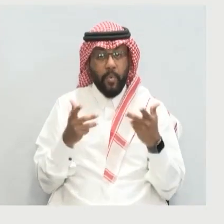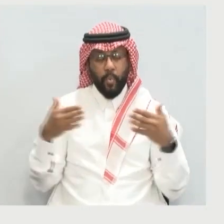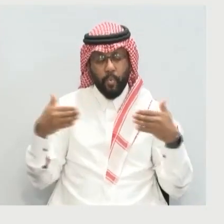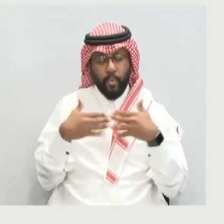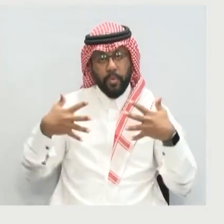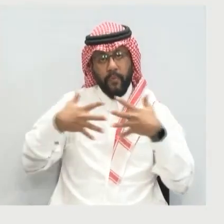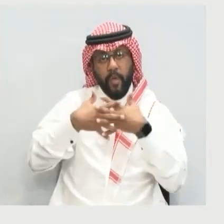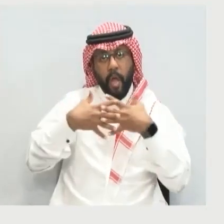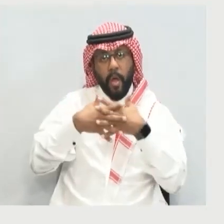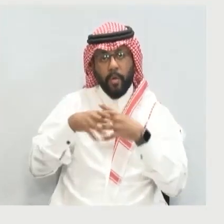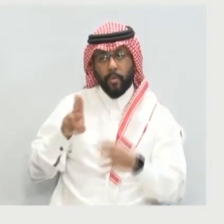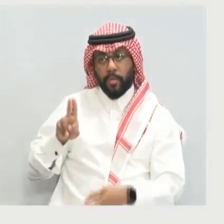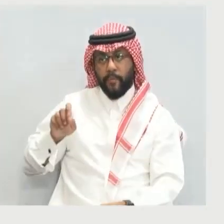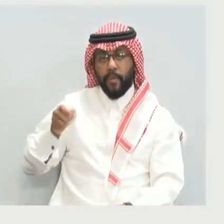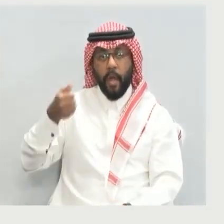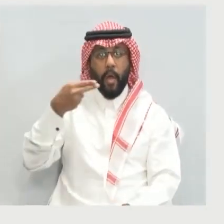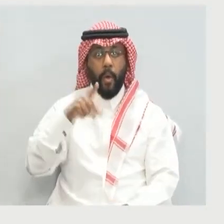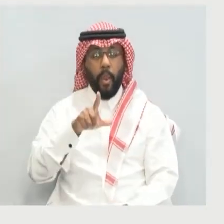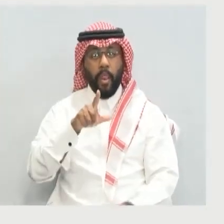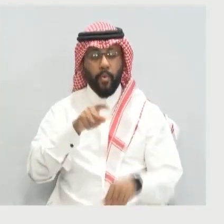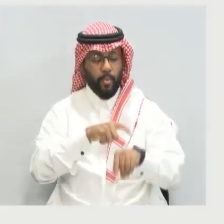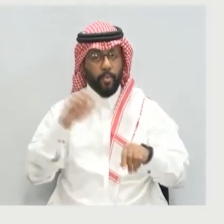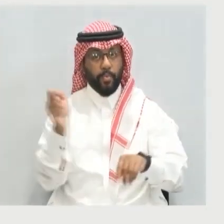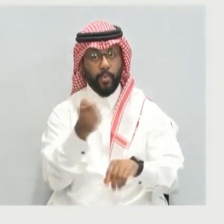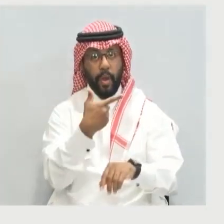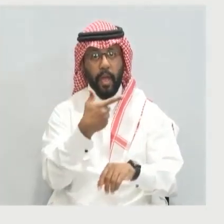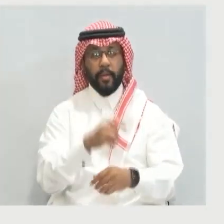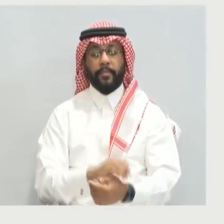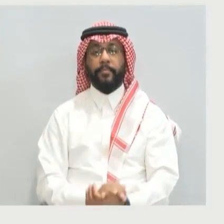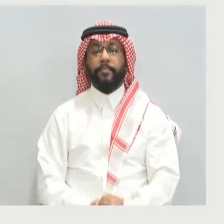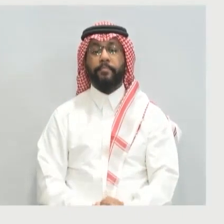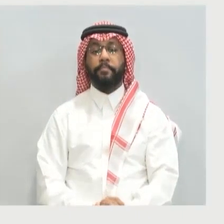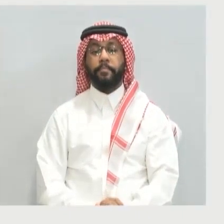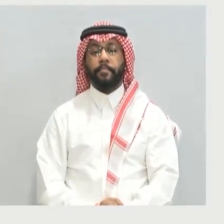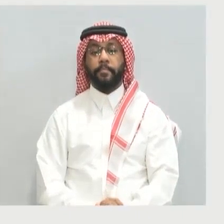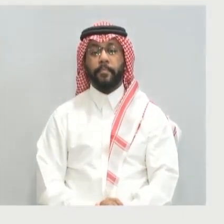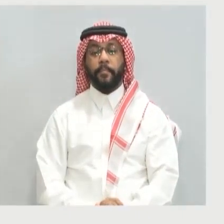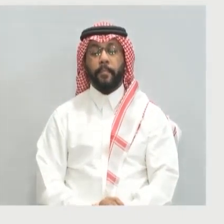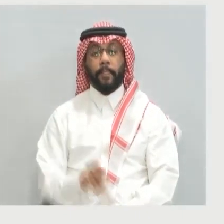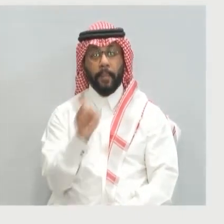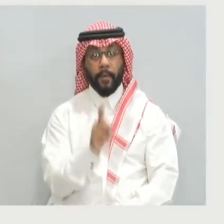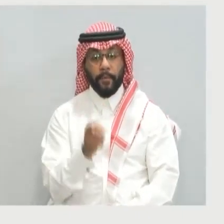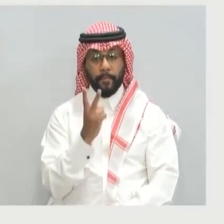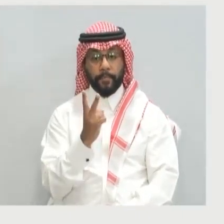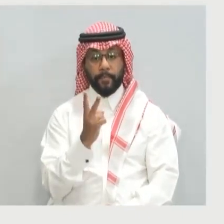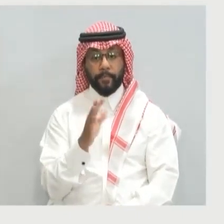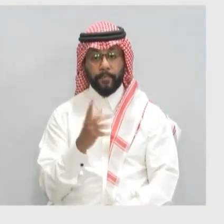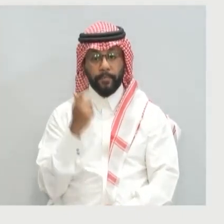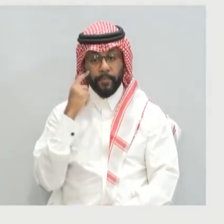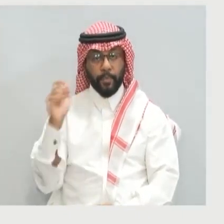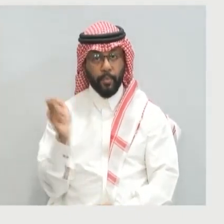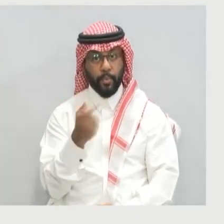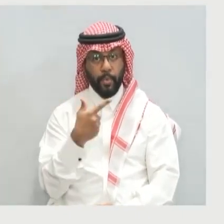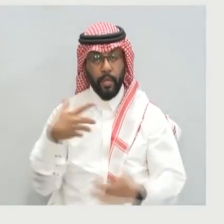وكذلك كيفيه تعديل سرعه التفاعل السؤال الثاني فسر ع ما تدل سرعه